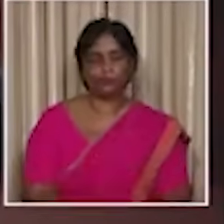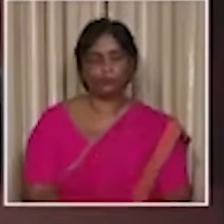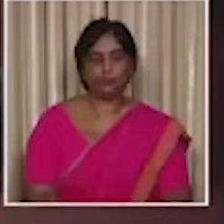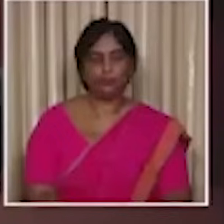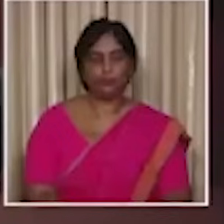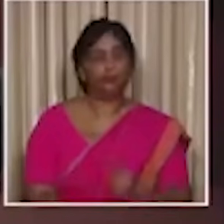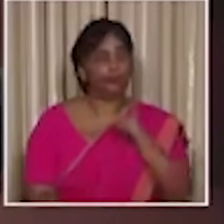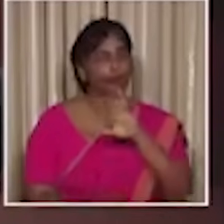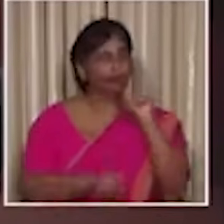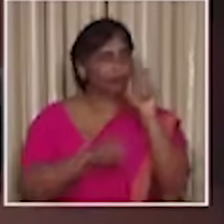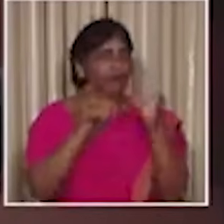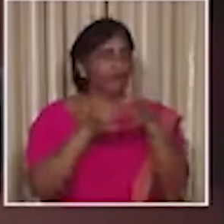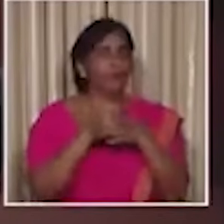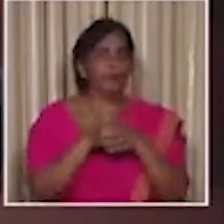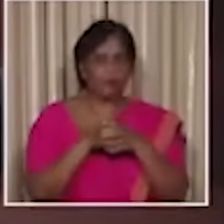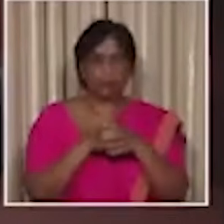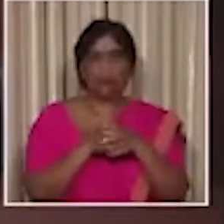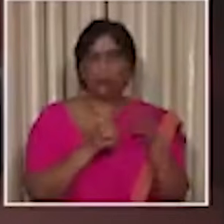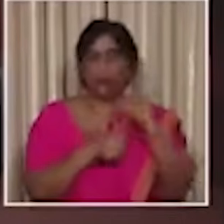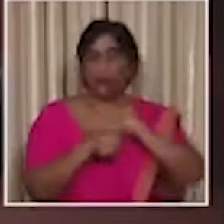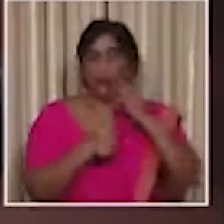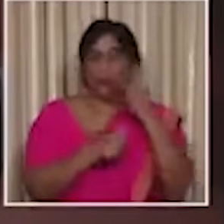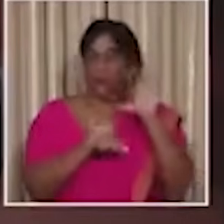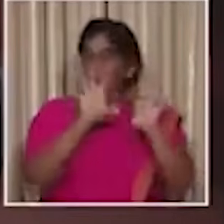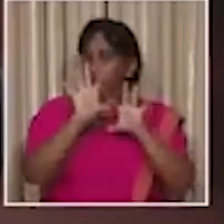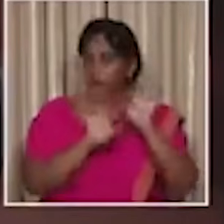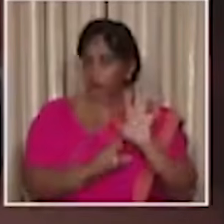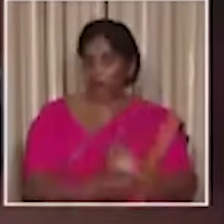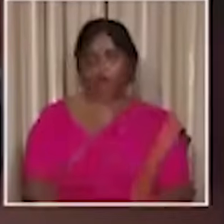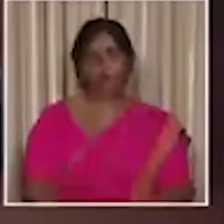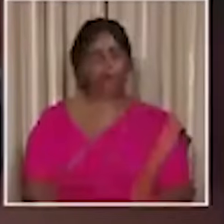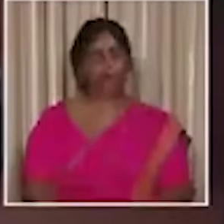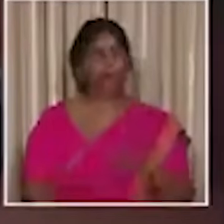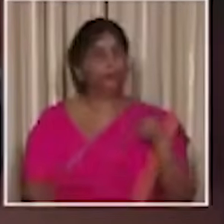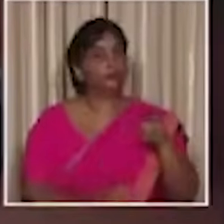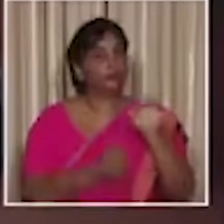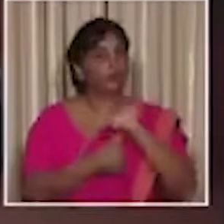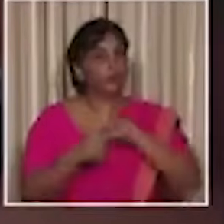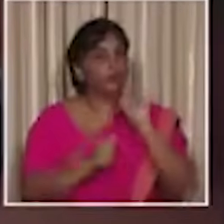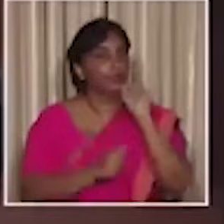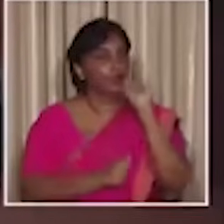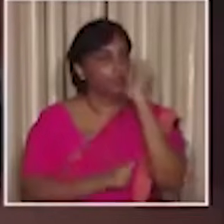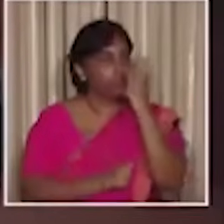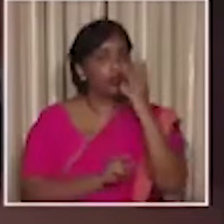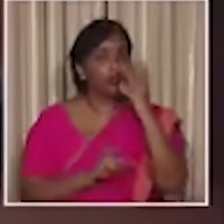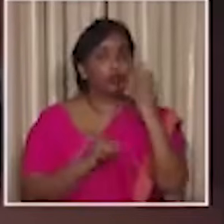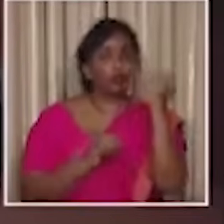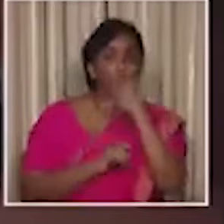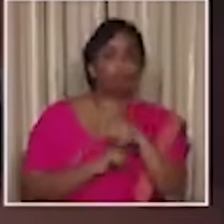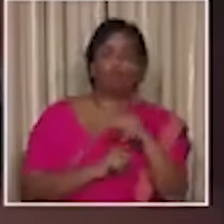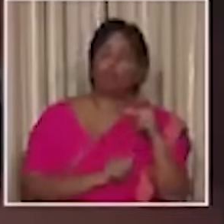ඒ ඇතුළු නිලධාරීන් කණ්ඩායමක් විසින් තමයි මේ ආයතන තුන තෝරාගෙන තියෙන්නේ. ඒ ආයතන සුන්ද සඳහා නම් මෙවලා තියෙන්නේ ශ්‍රී ලංකා පොස්ෆේට්